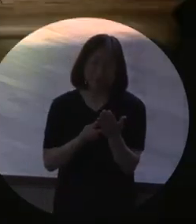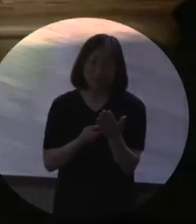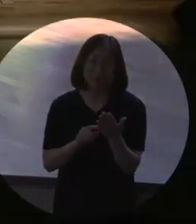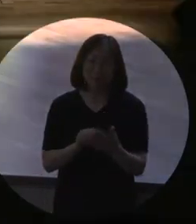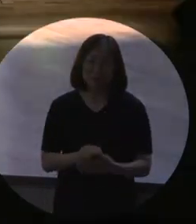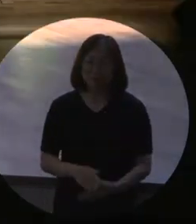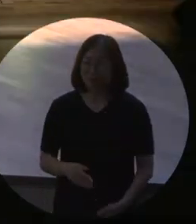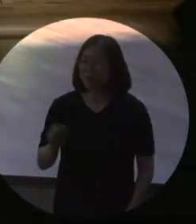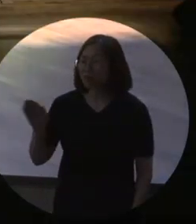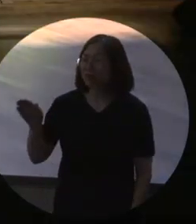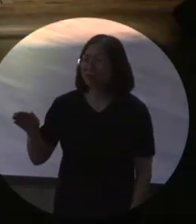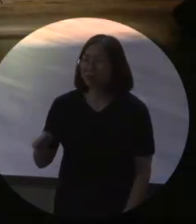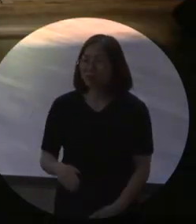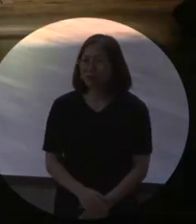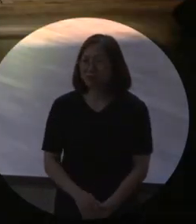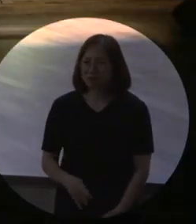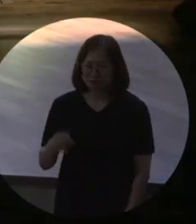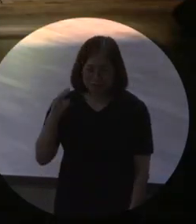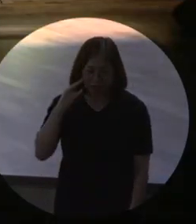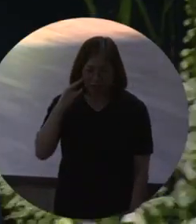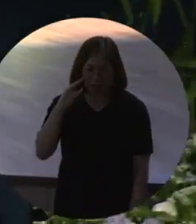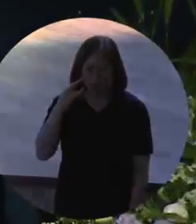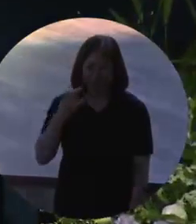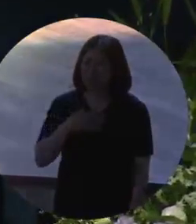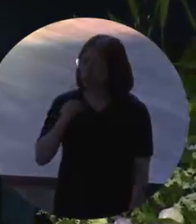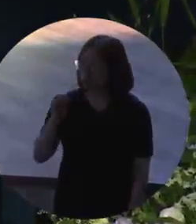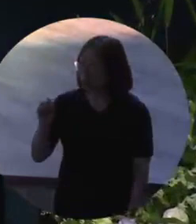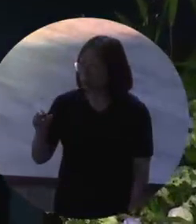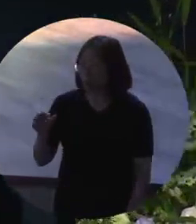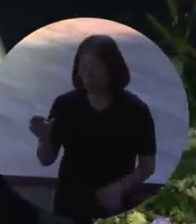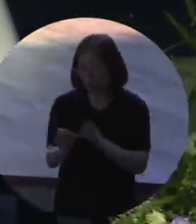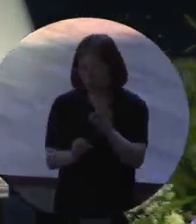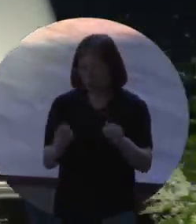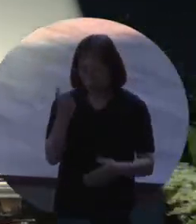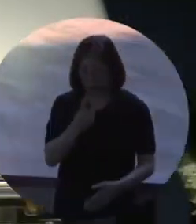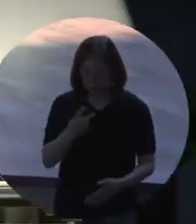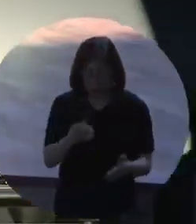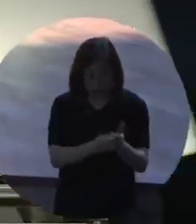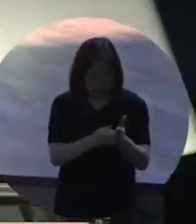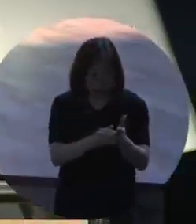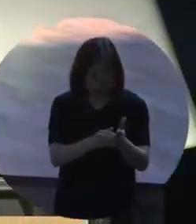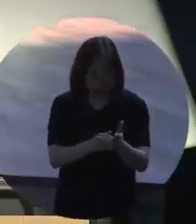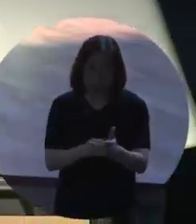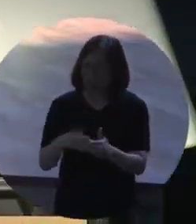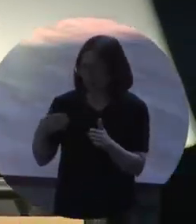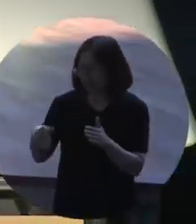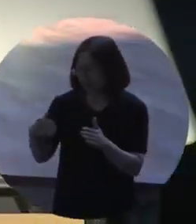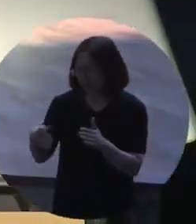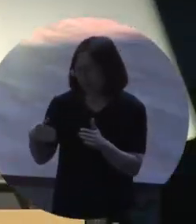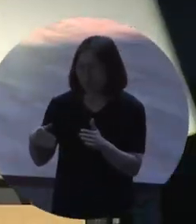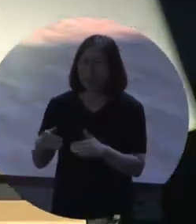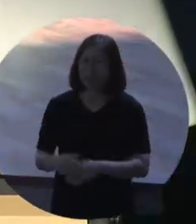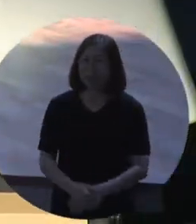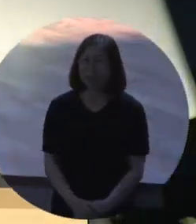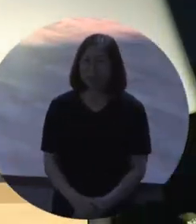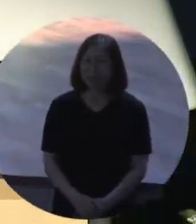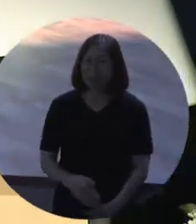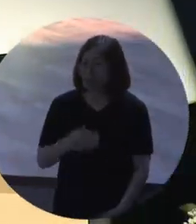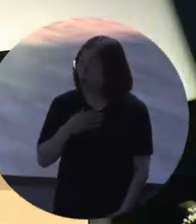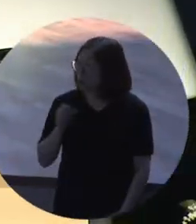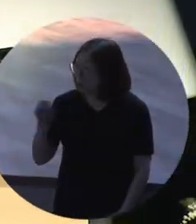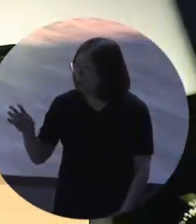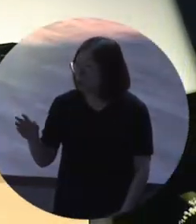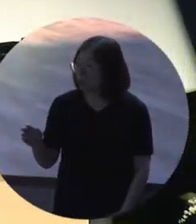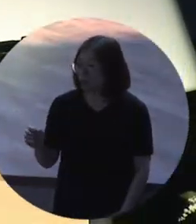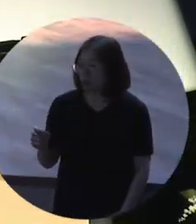아 성욱 씨. 아 네. 저번에 내가 얘기했던 그 시장 조사 다 했나? 아 그게 아직 다 못해서. 아니 내가 그걸 얘기한